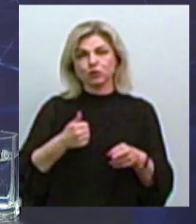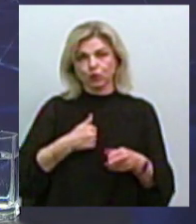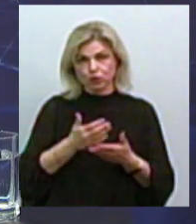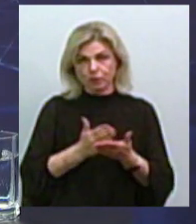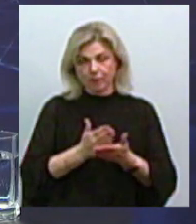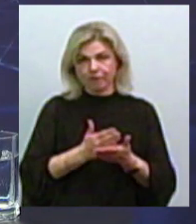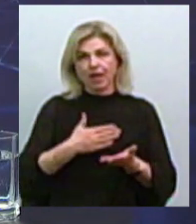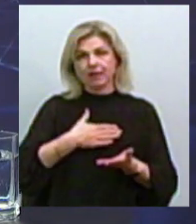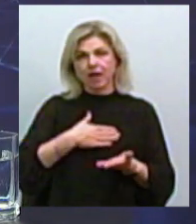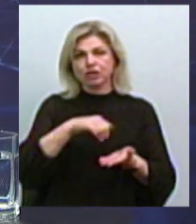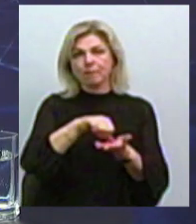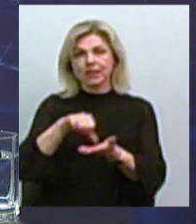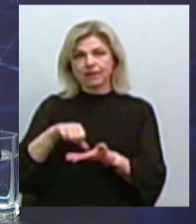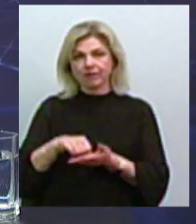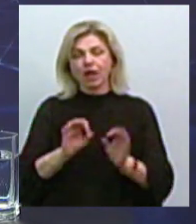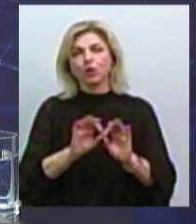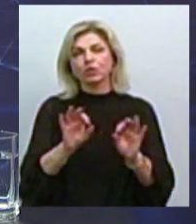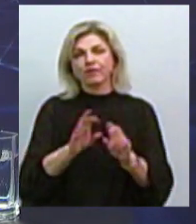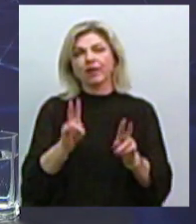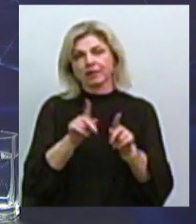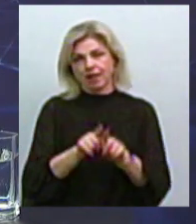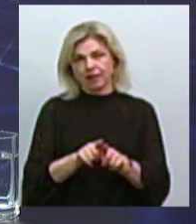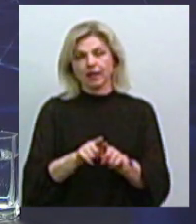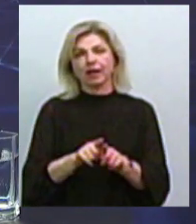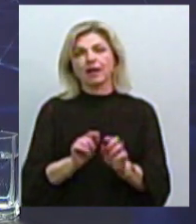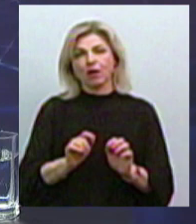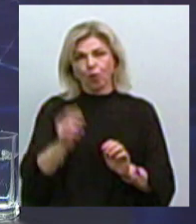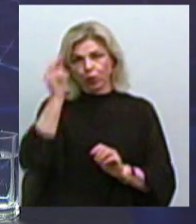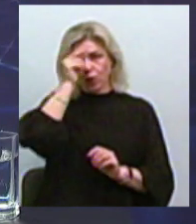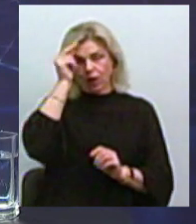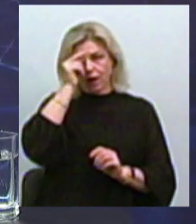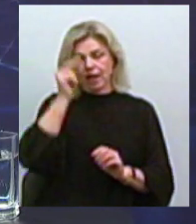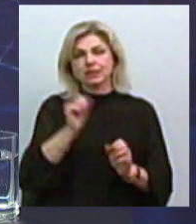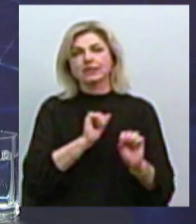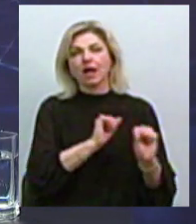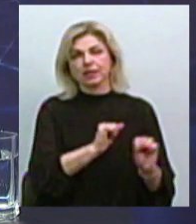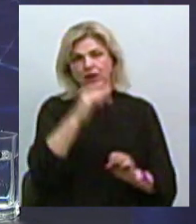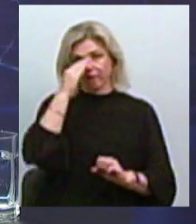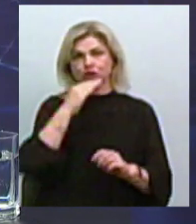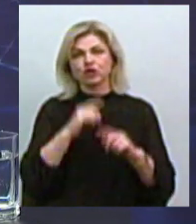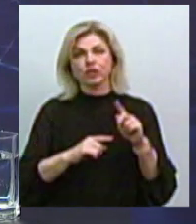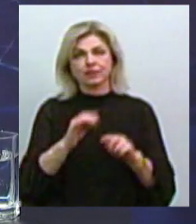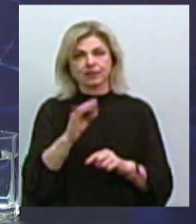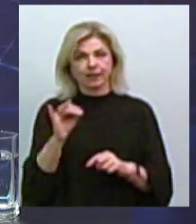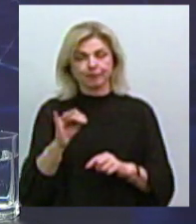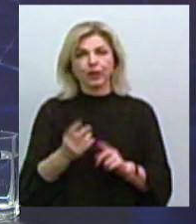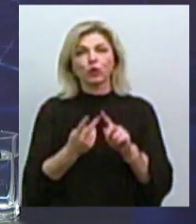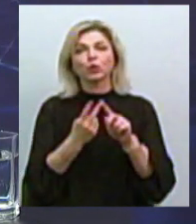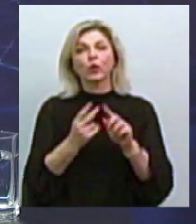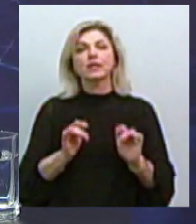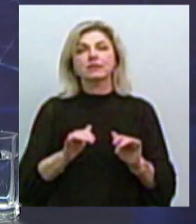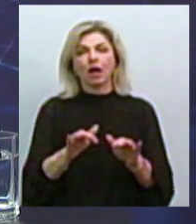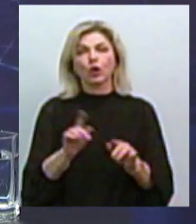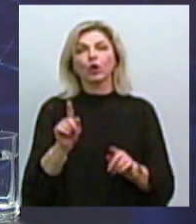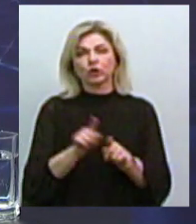військовослужбовці, наші представники розповідають на таких саме уроках захисту вітчизни. Другий заход, який теж